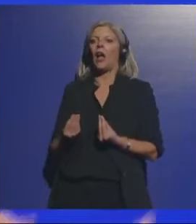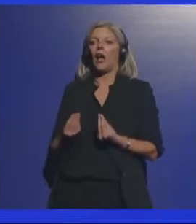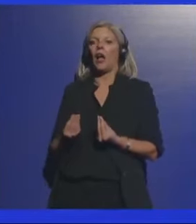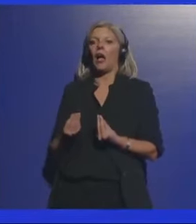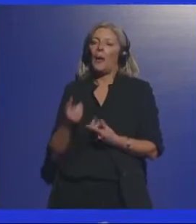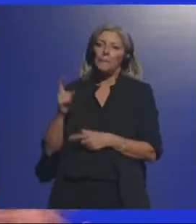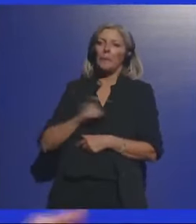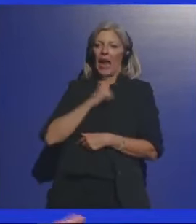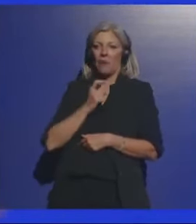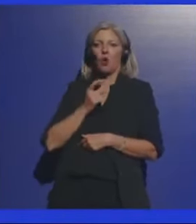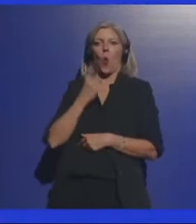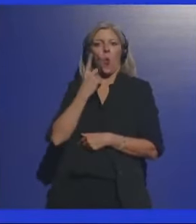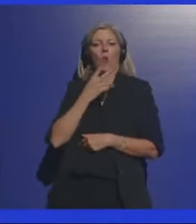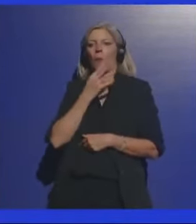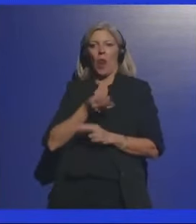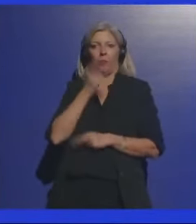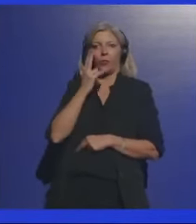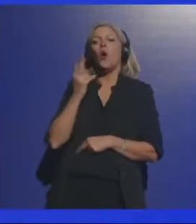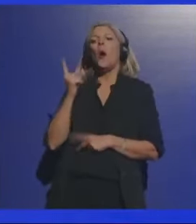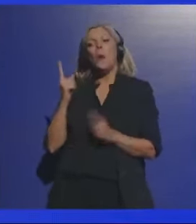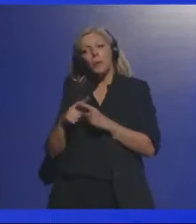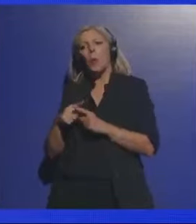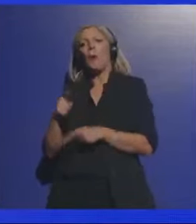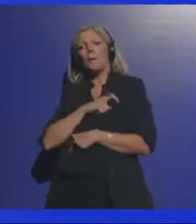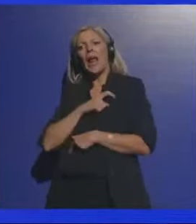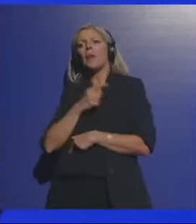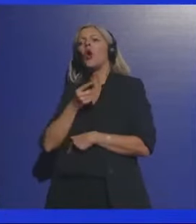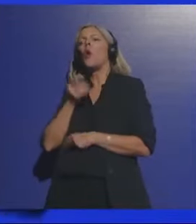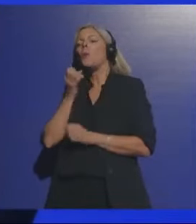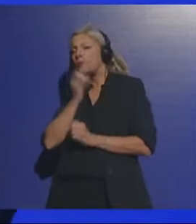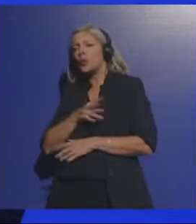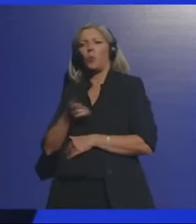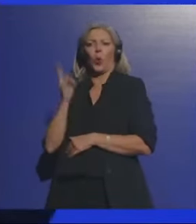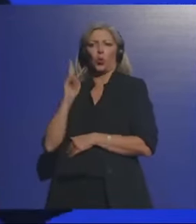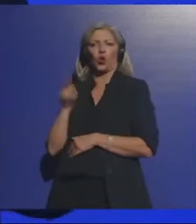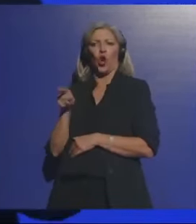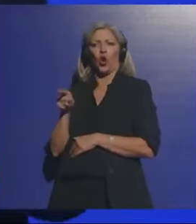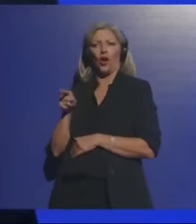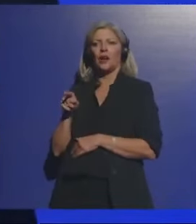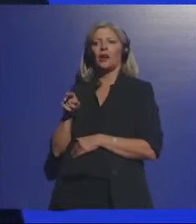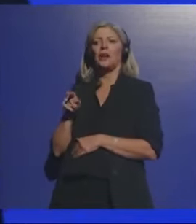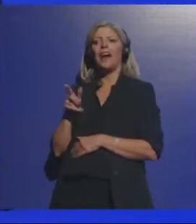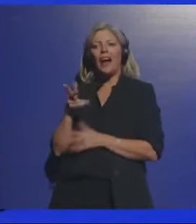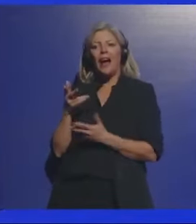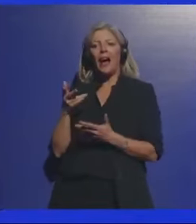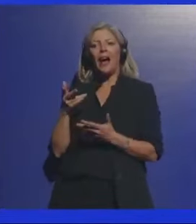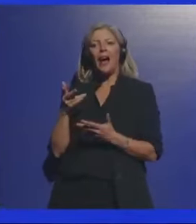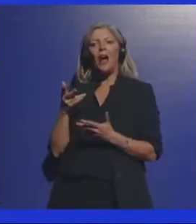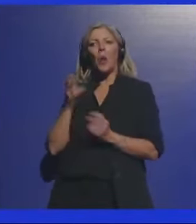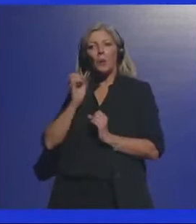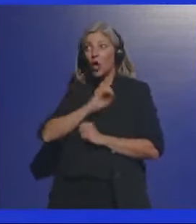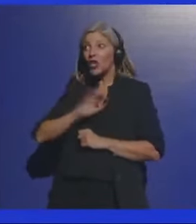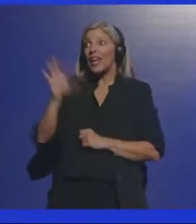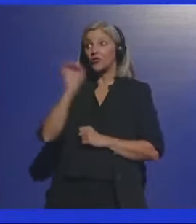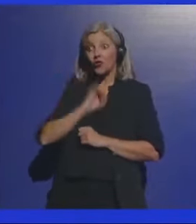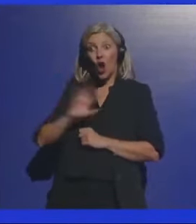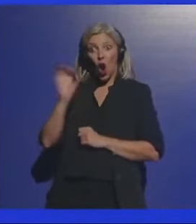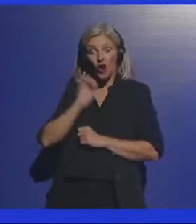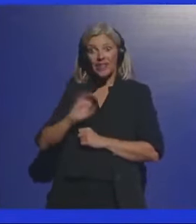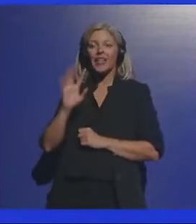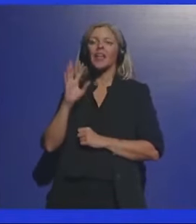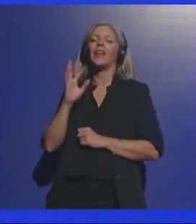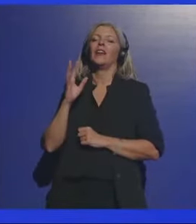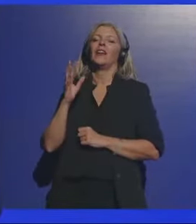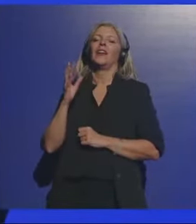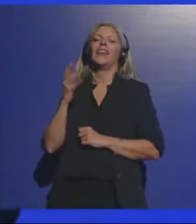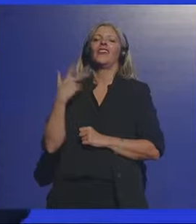il premio al più bello Abbiamo pure il premier più brutto io vi garantisco che durante le proiezioni di quello che vinse poi che fu